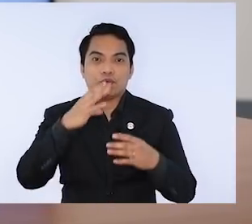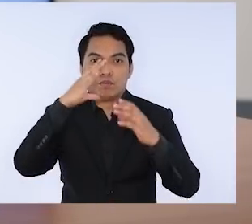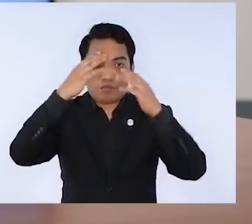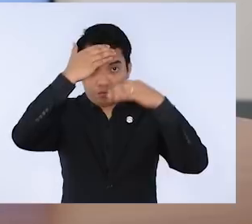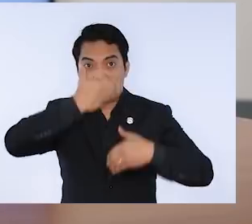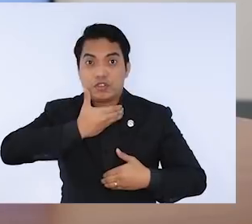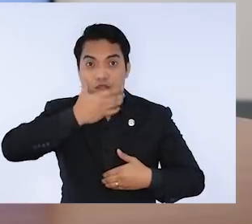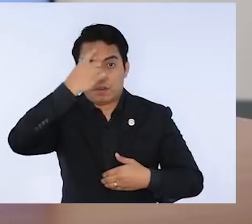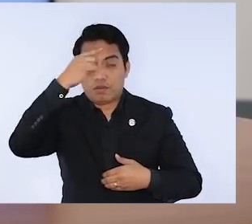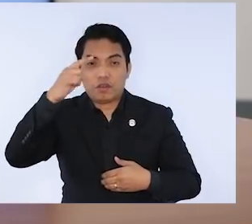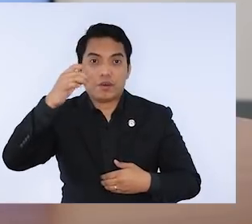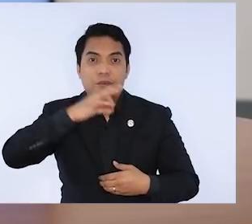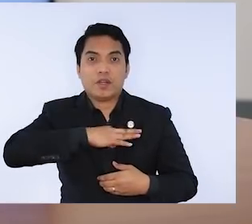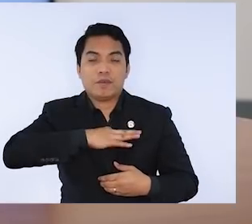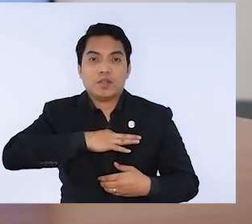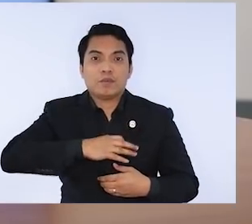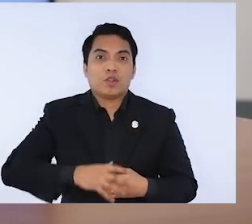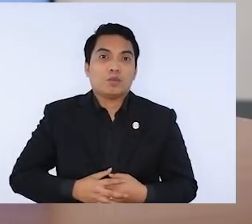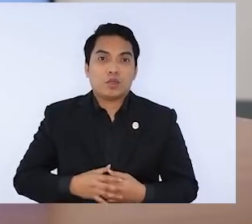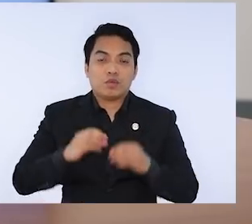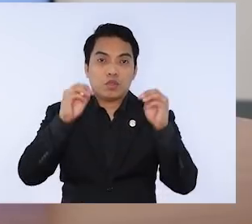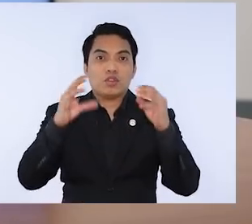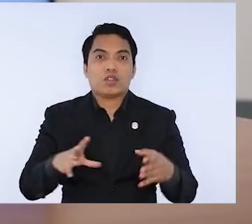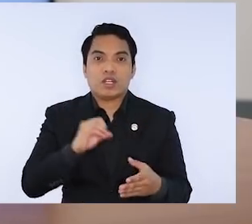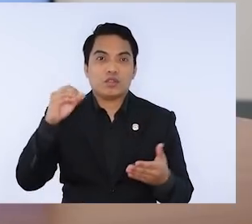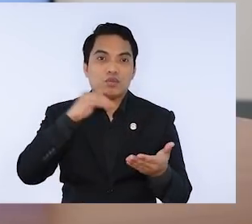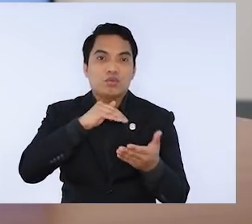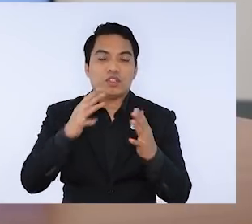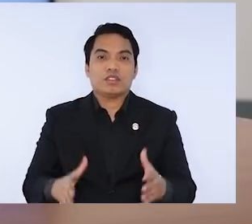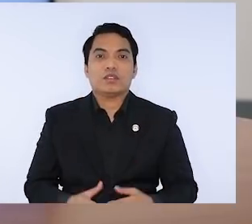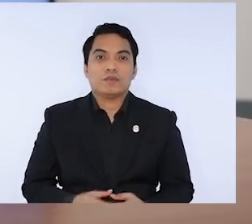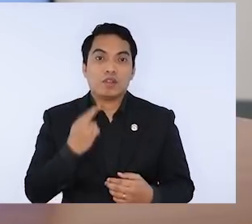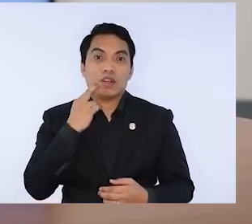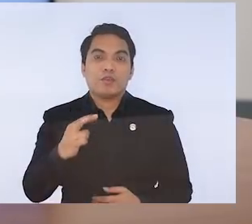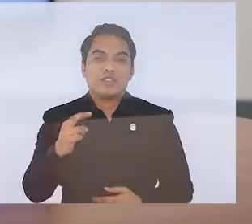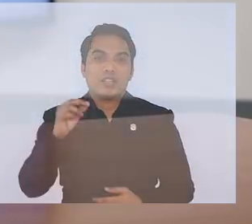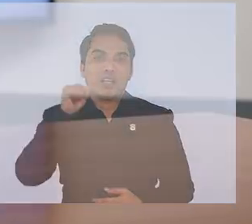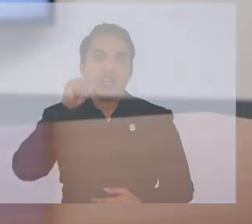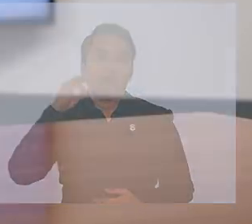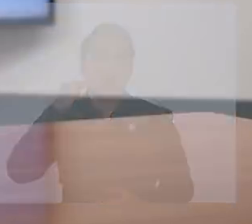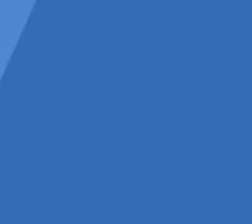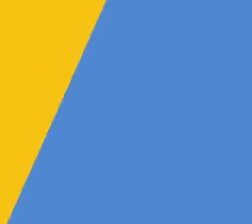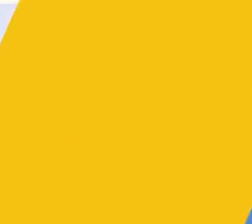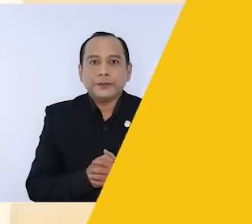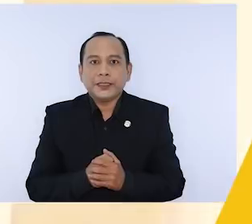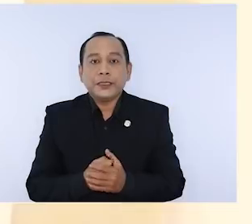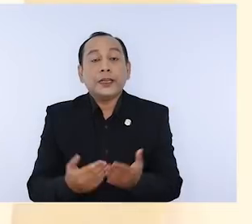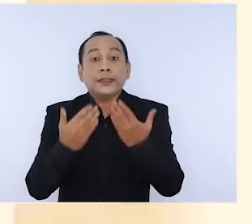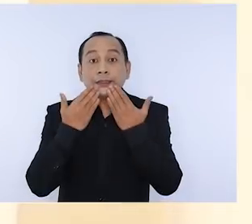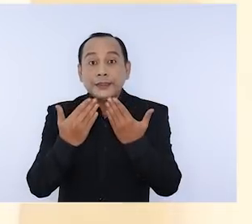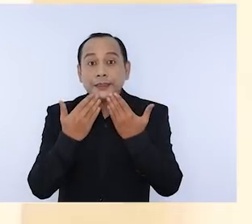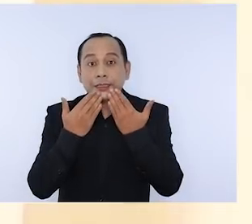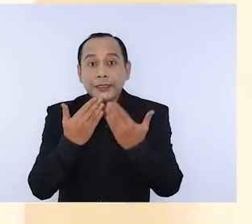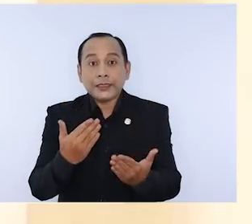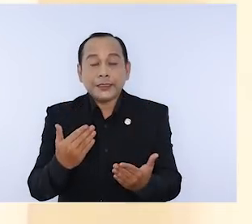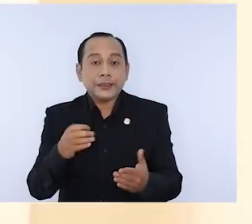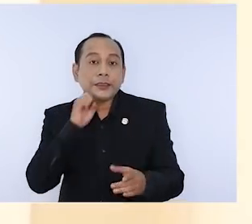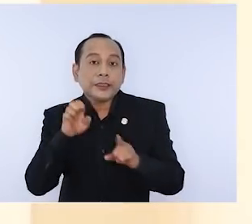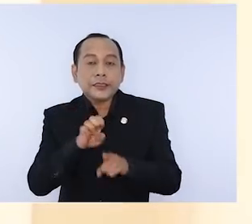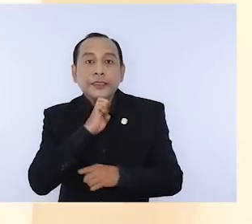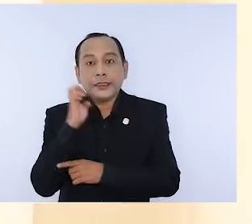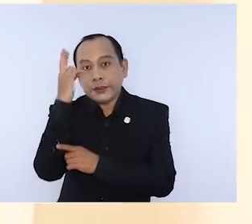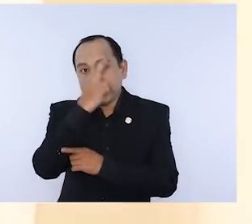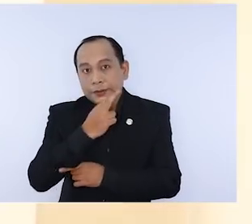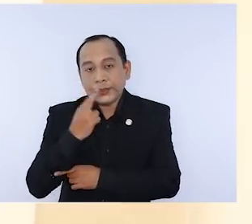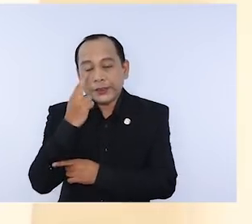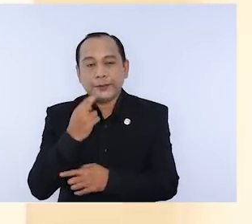kapakanan ng mga guro at mga mag-aaral. Magbabalita sa kapatid na Elena Molit. Maraming salamat po kapatid na